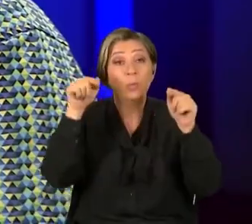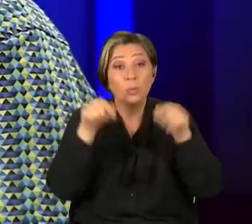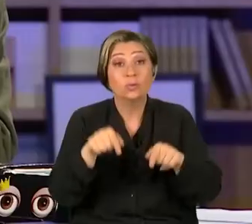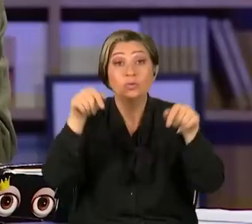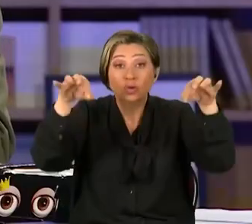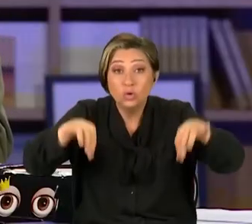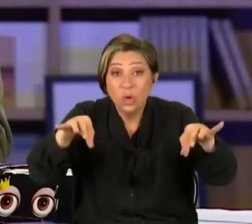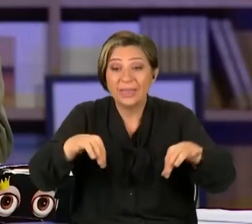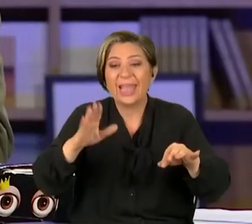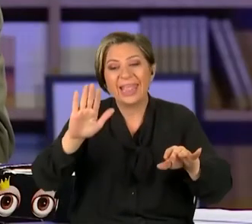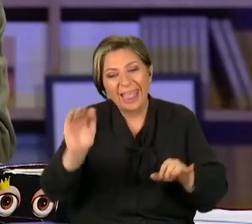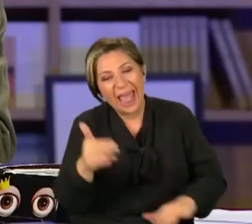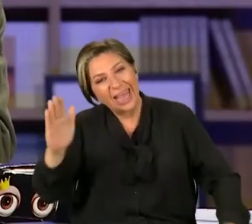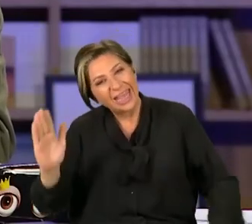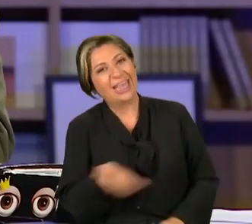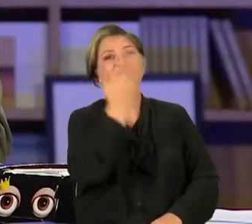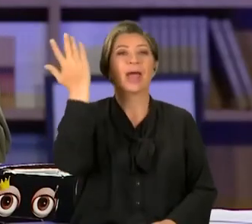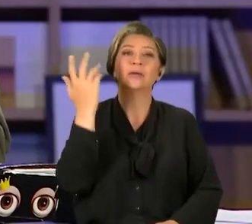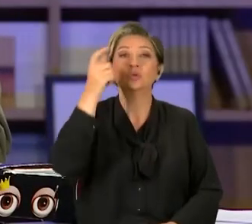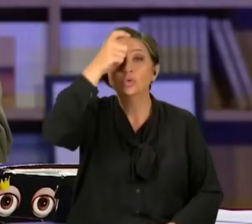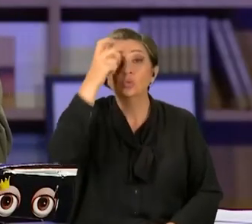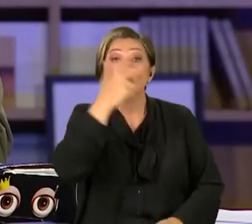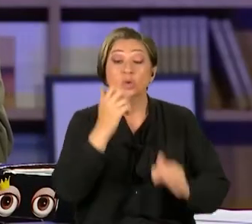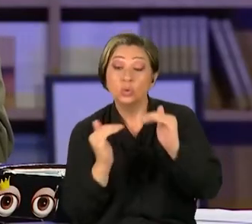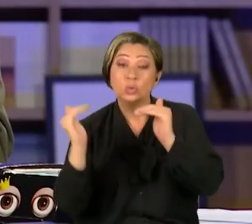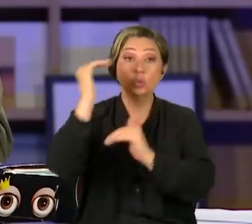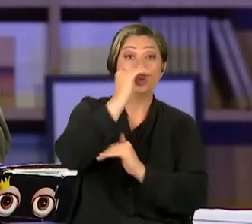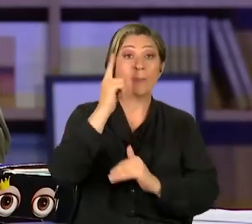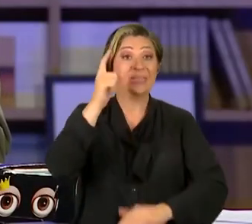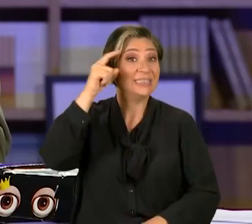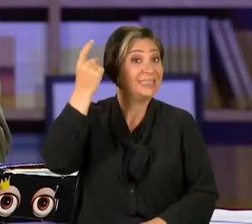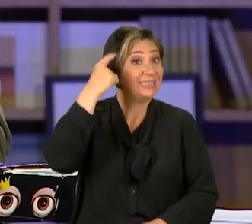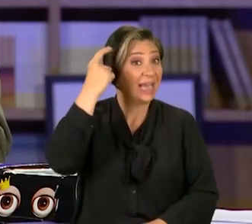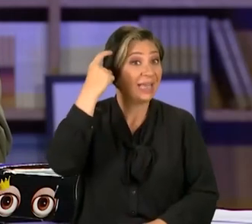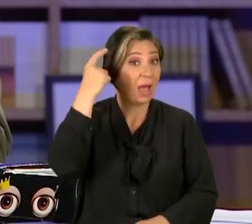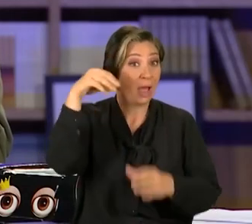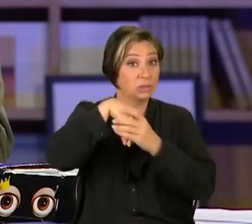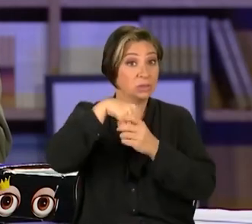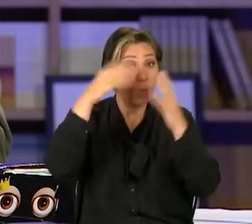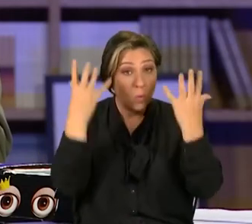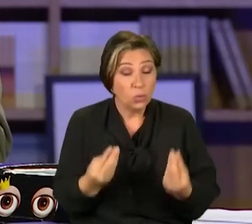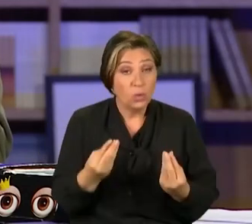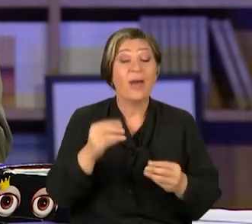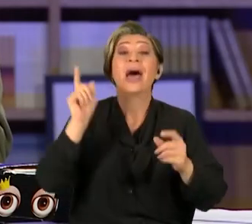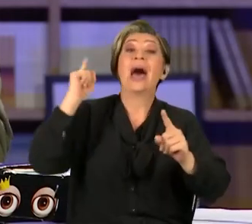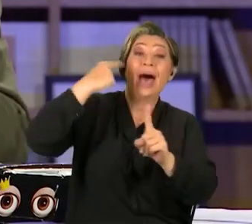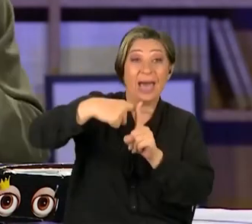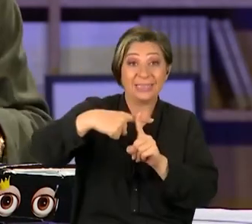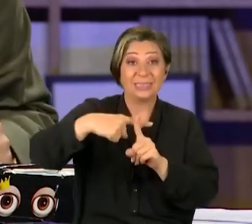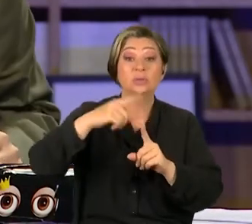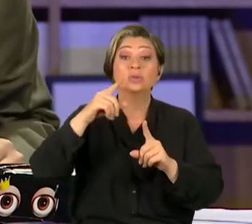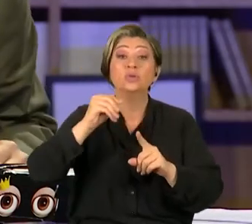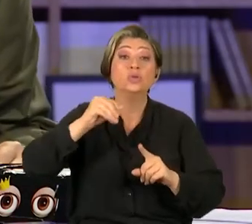şu anda genel geçer Türk müziğinin çok üstünde bir zeka içerdiğini ve de ve de